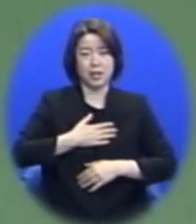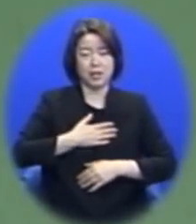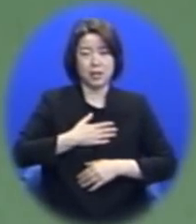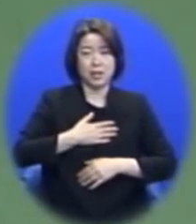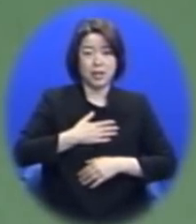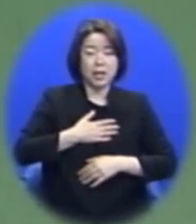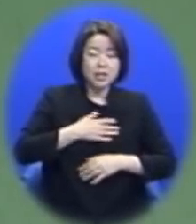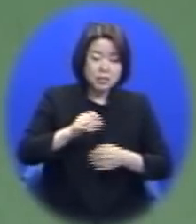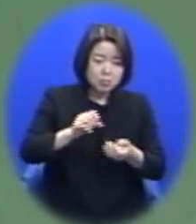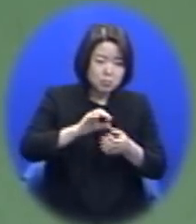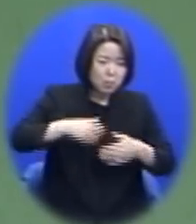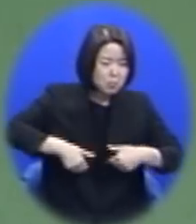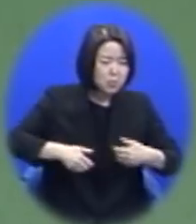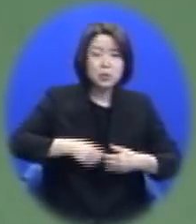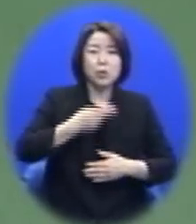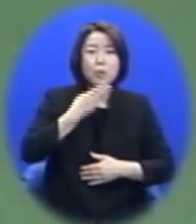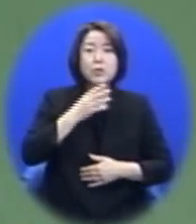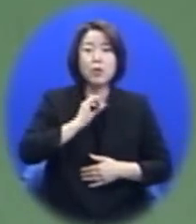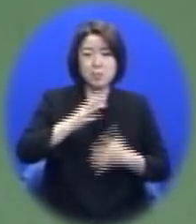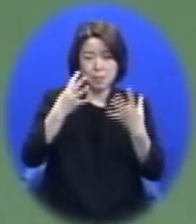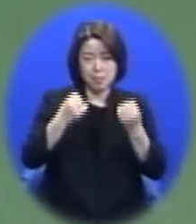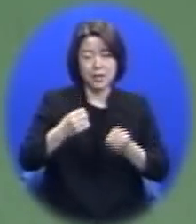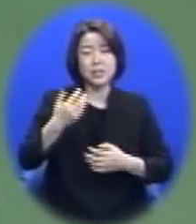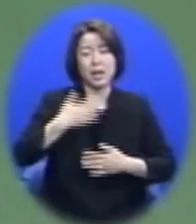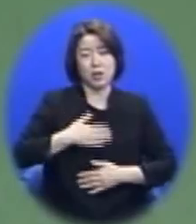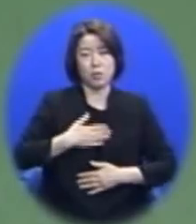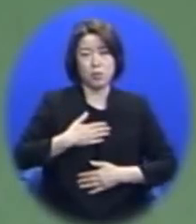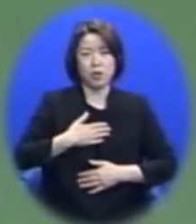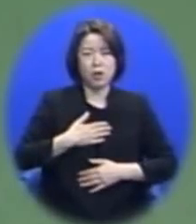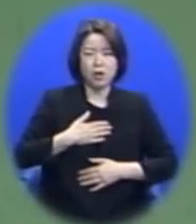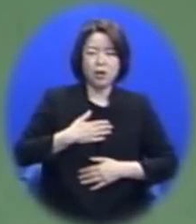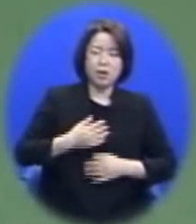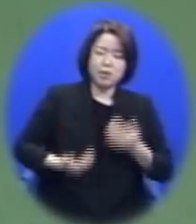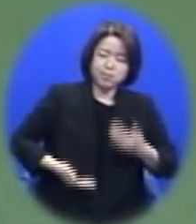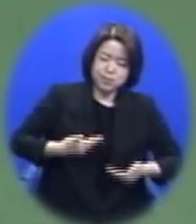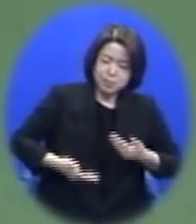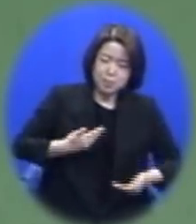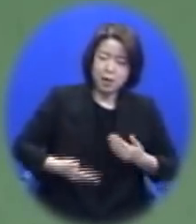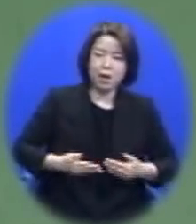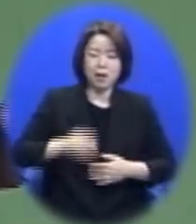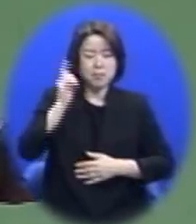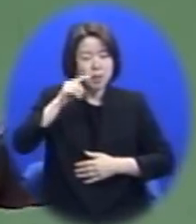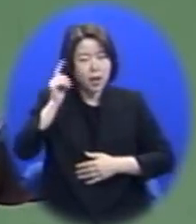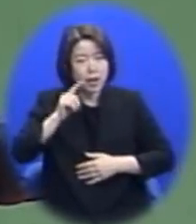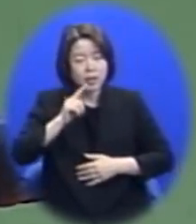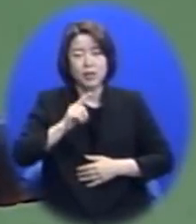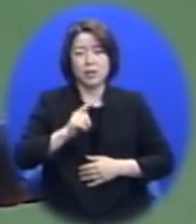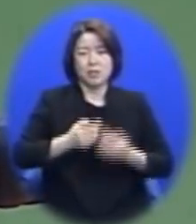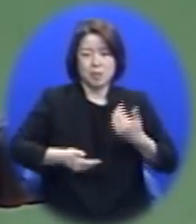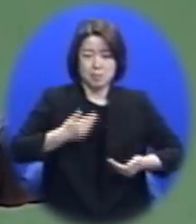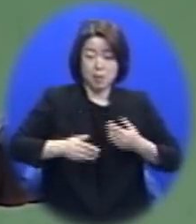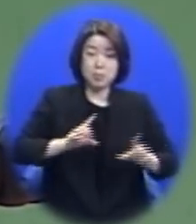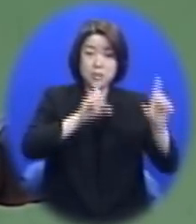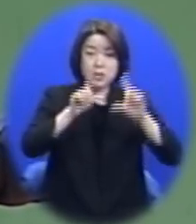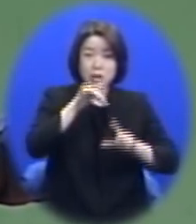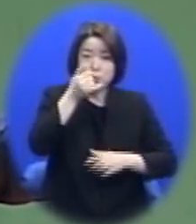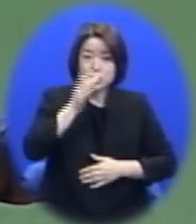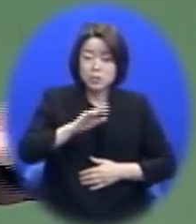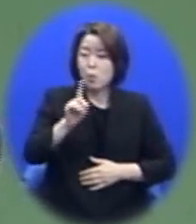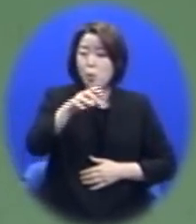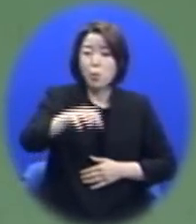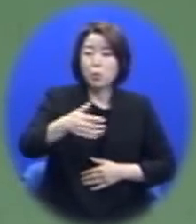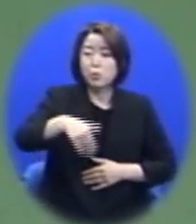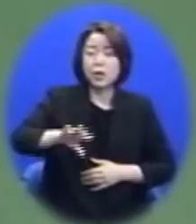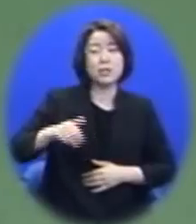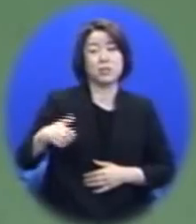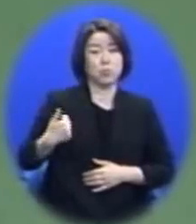살고 정신없이 살고 매일 그냥 달려가듯이 살지만 어디로 가는지를 모르는 거예요.